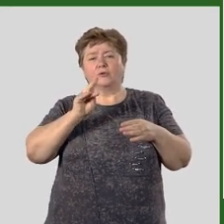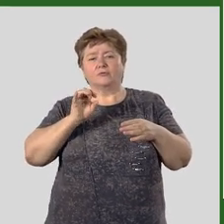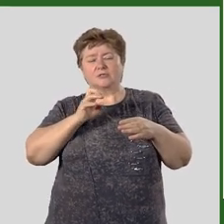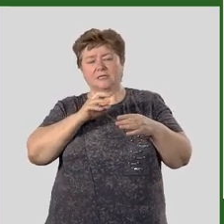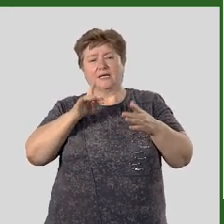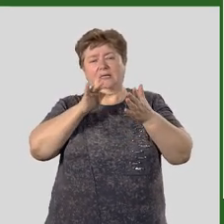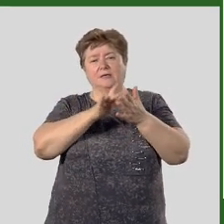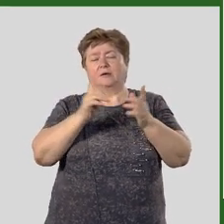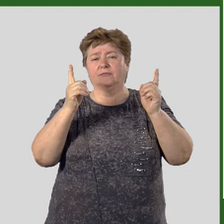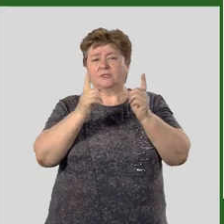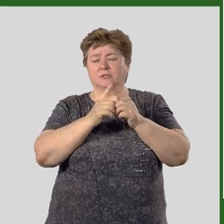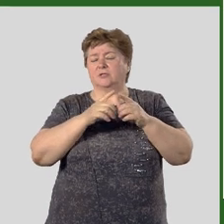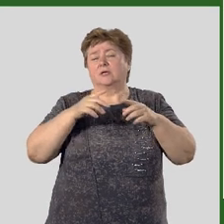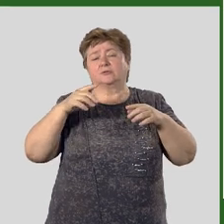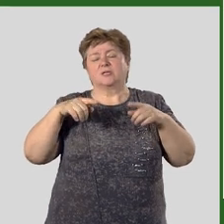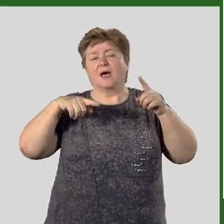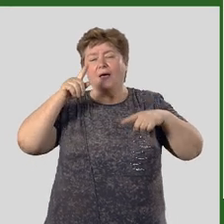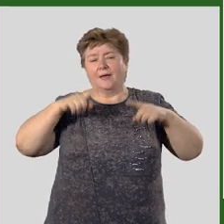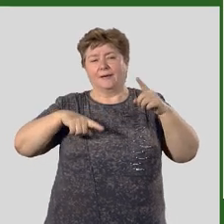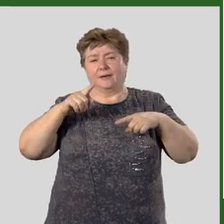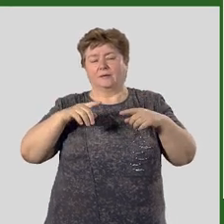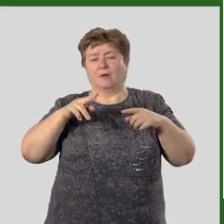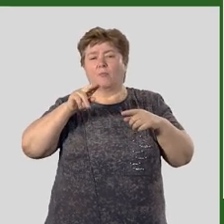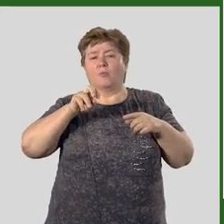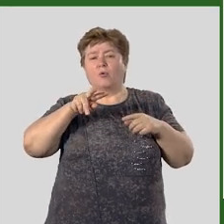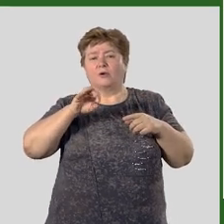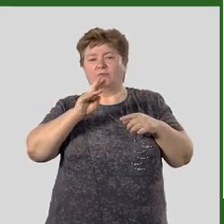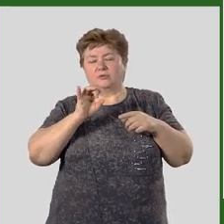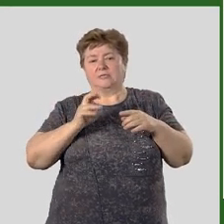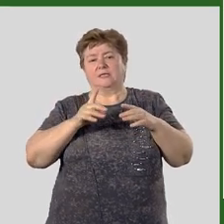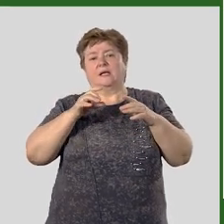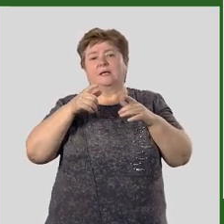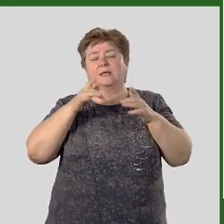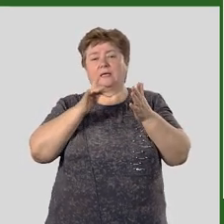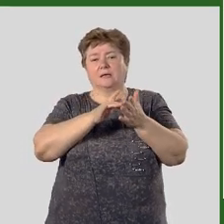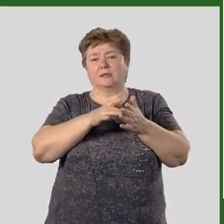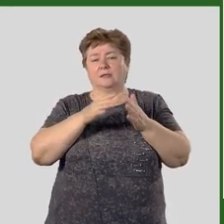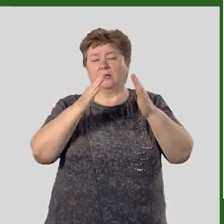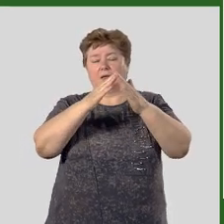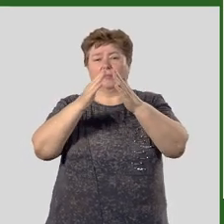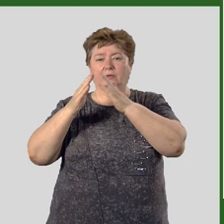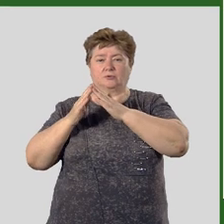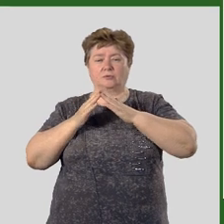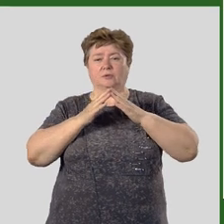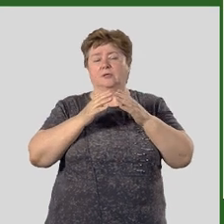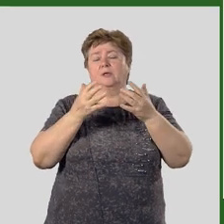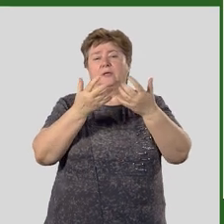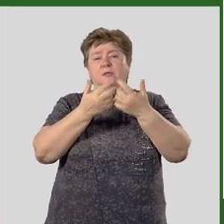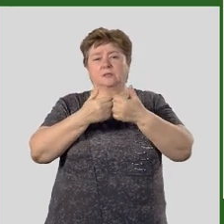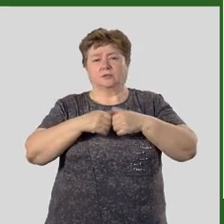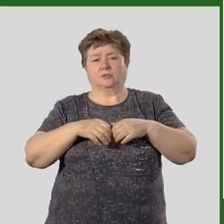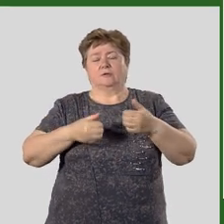Монофункциональные города встречаются крайне редко. Полифункциональные города и поселки городского типа